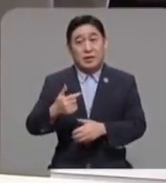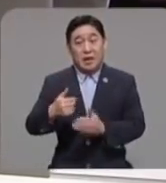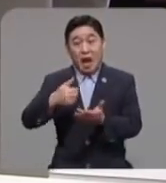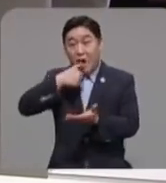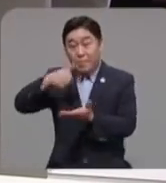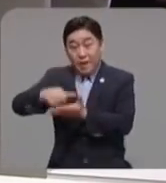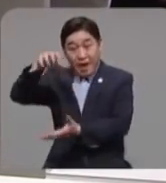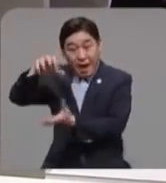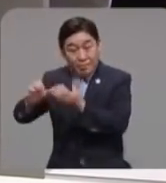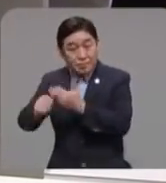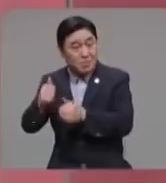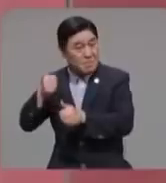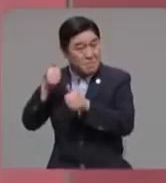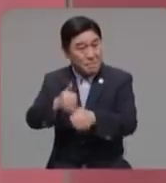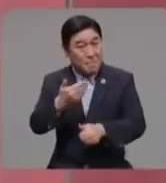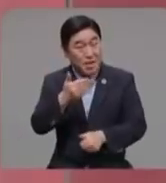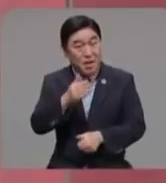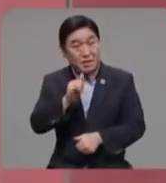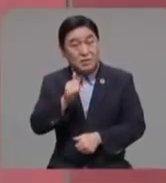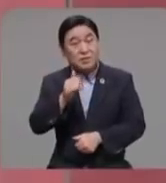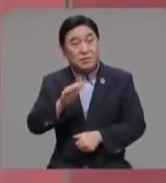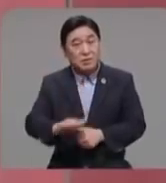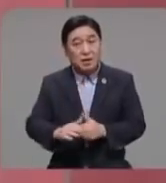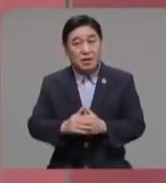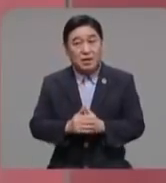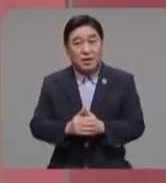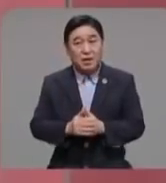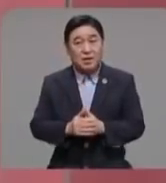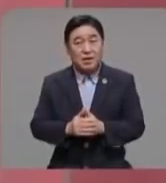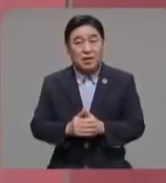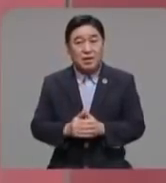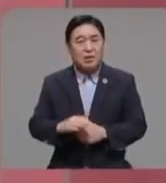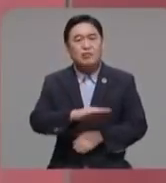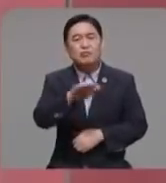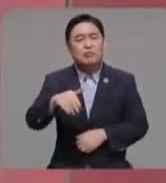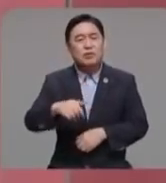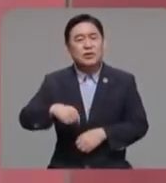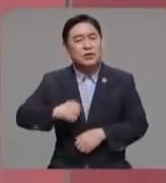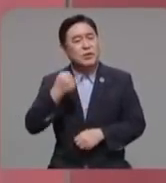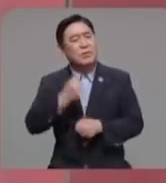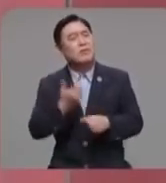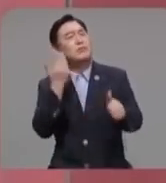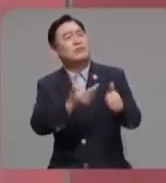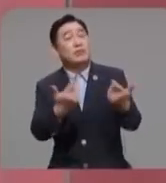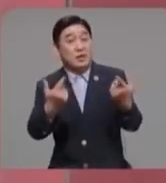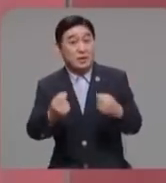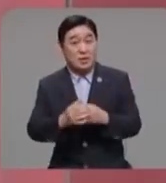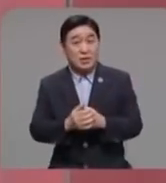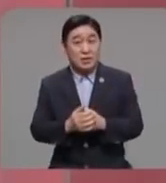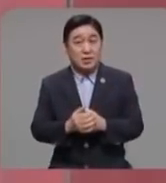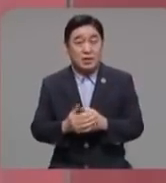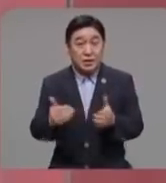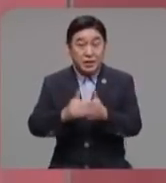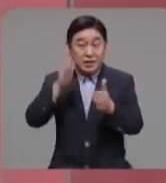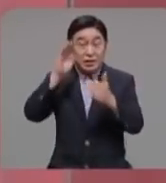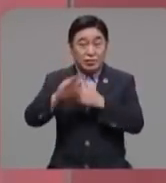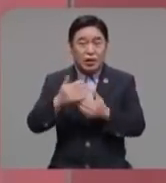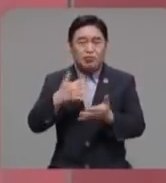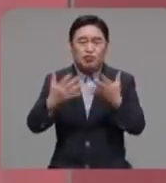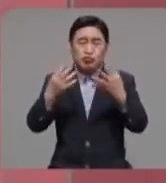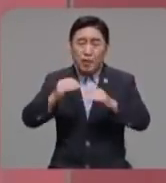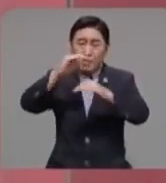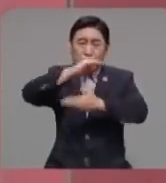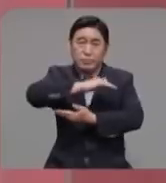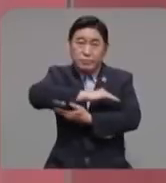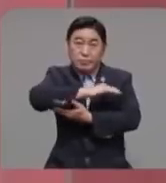우리가 이길 수 있는 그런 유권자들 분포임에도 불구하고 심지어는 우리가 만들었다는 얘기까지 듣고 있지 않습니까? 그리고 그 이후에 수많은